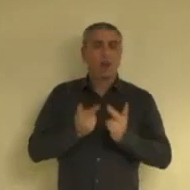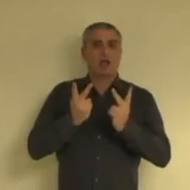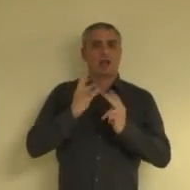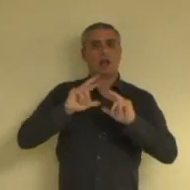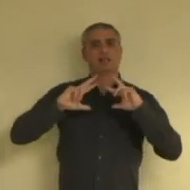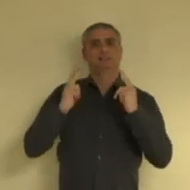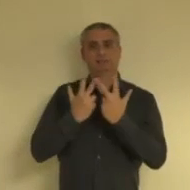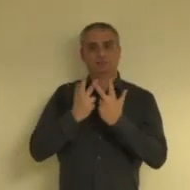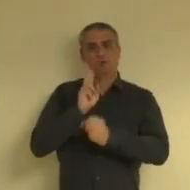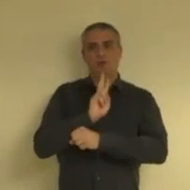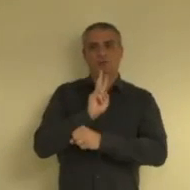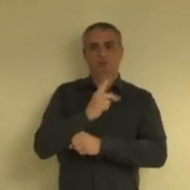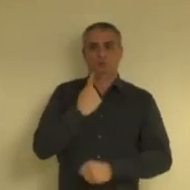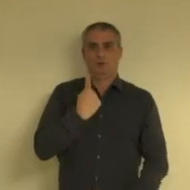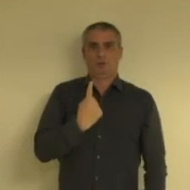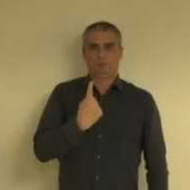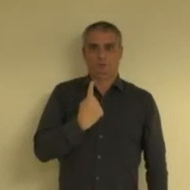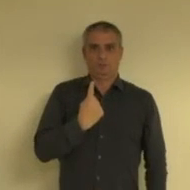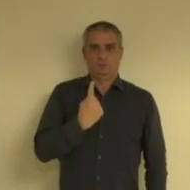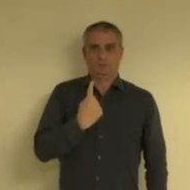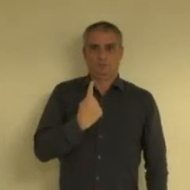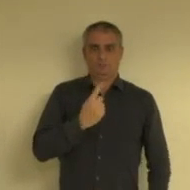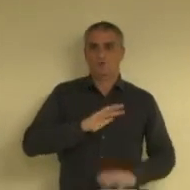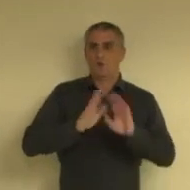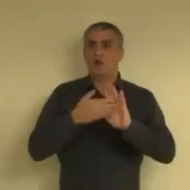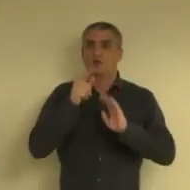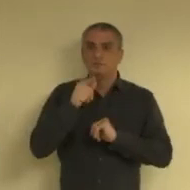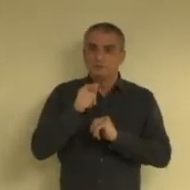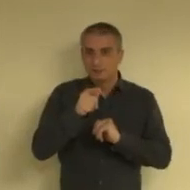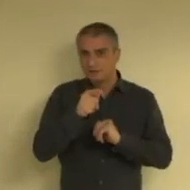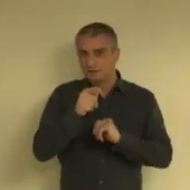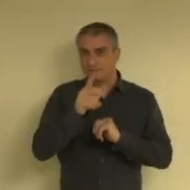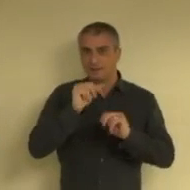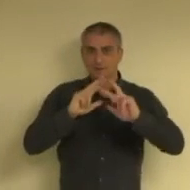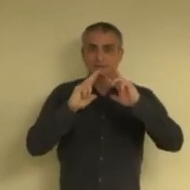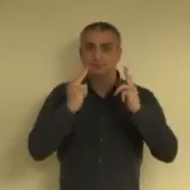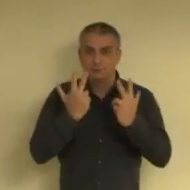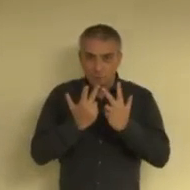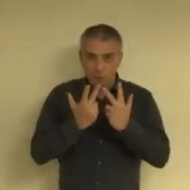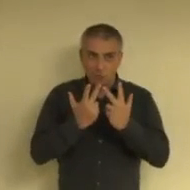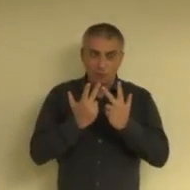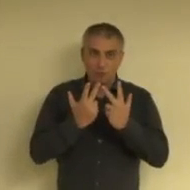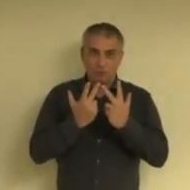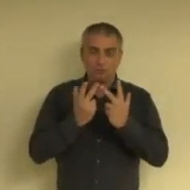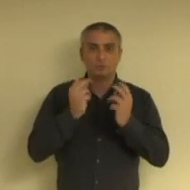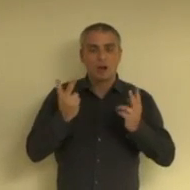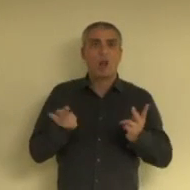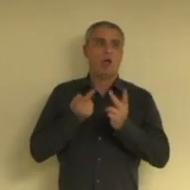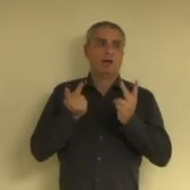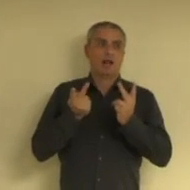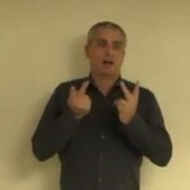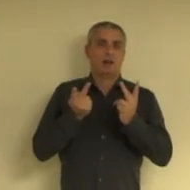על הציבור לשמור על עצמו. כל זה בא על הציבור